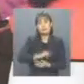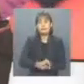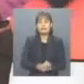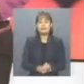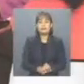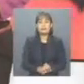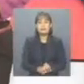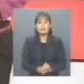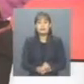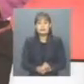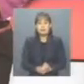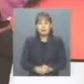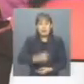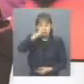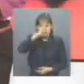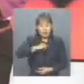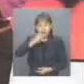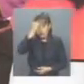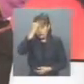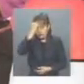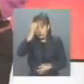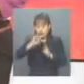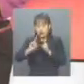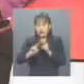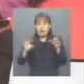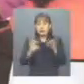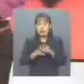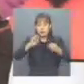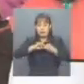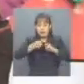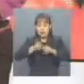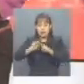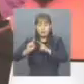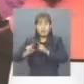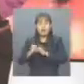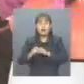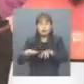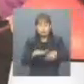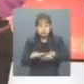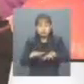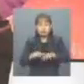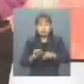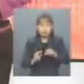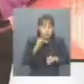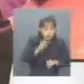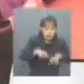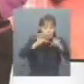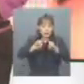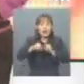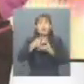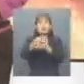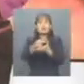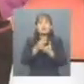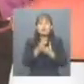ั้งไทยและญี่ปุ่นเองนะคะไม่ว่าประเทศใดที่จะประสบภัยหรือว่าต้องการความช่วยเหลือเราจะเห็นทั้ง2ประเทศนี้ช่วยเหลือกันมาแล้วก็เป็นความสั